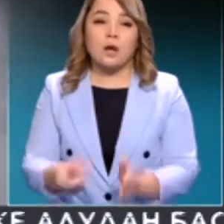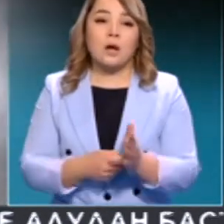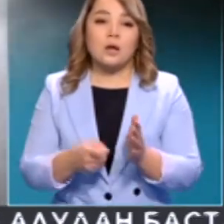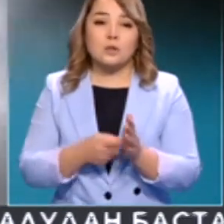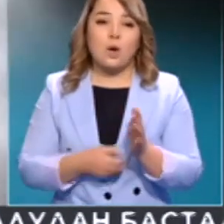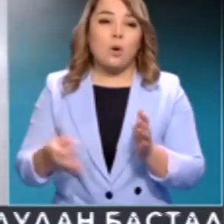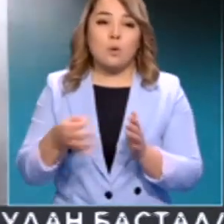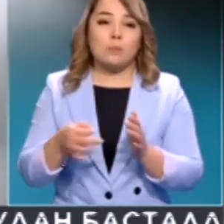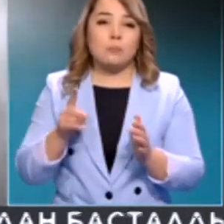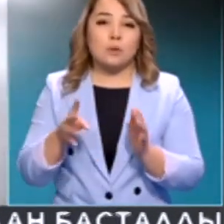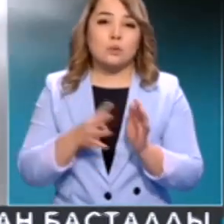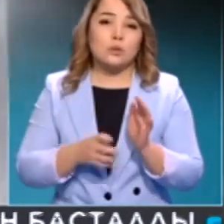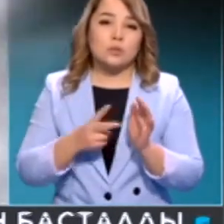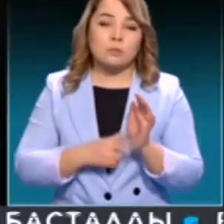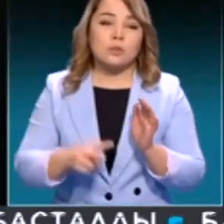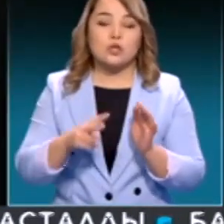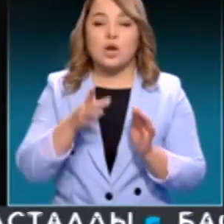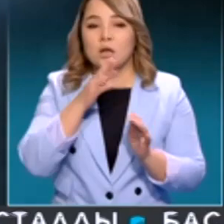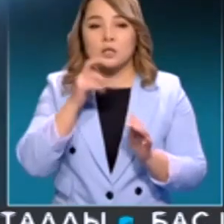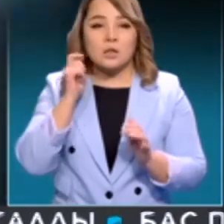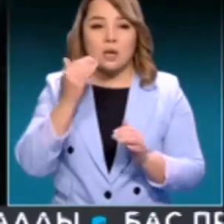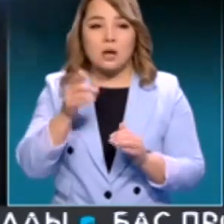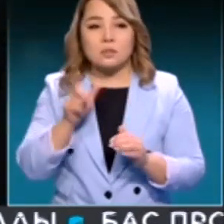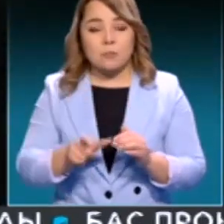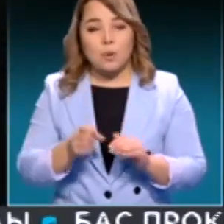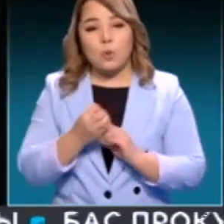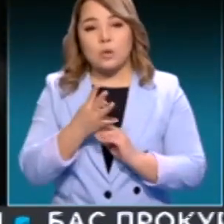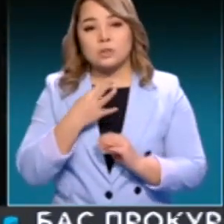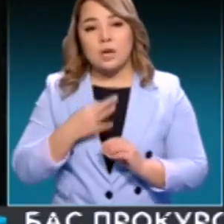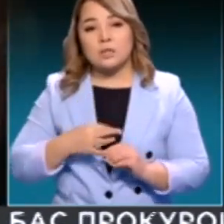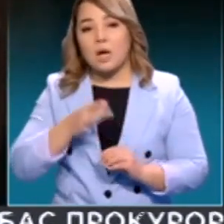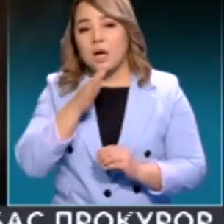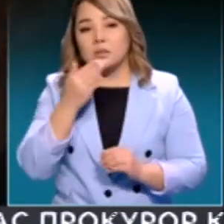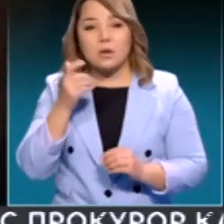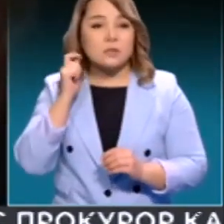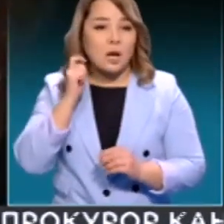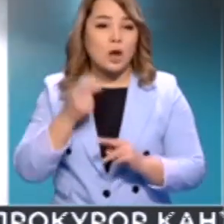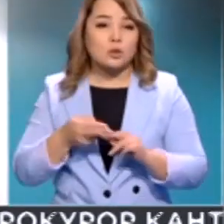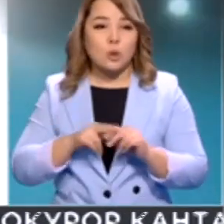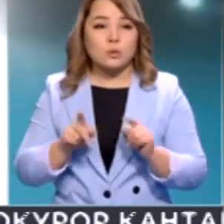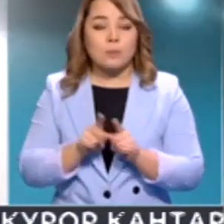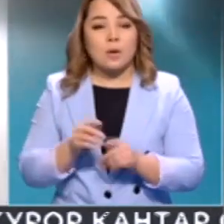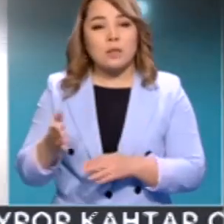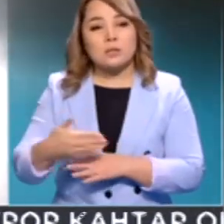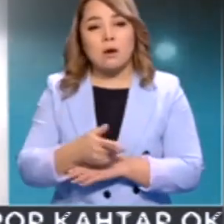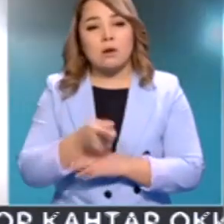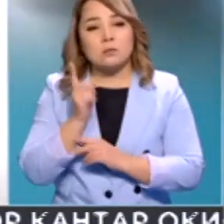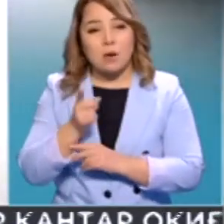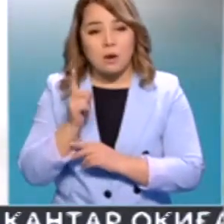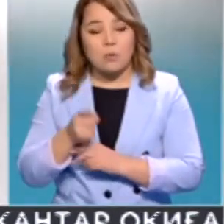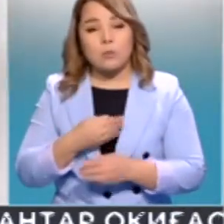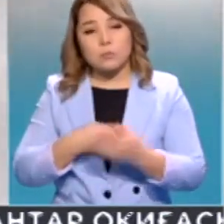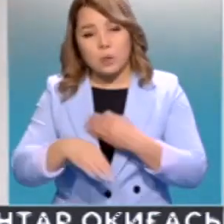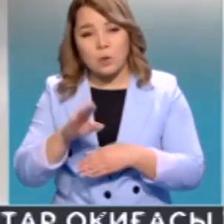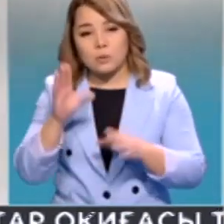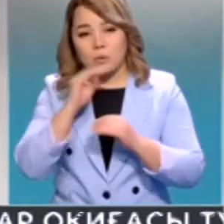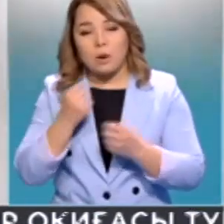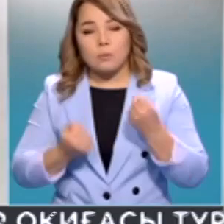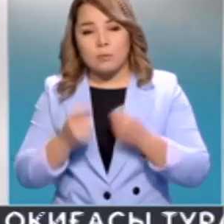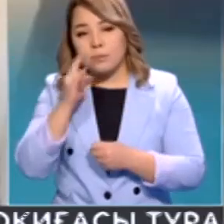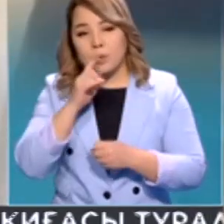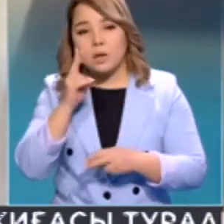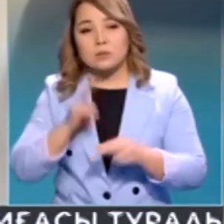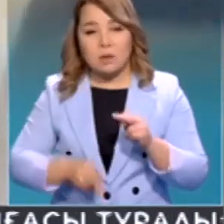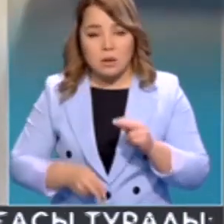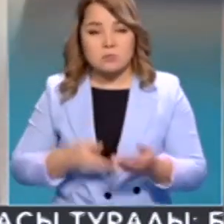облысында 1970 жылғы азамат 14 жасар баласымен балық аулауға шыққан. Жолда көліктері қарға батып қалған. Түнімен соның ішінде отырған. Жанармай таусылған